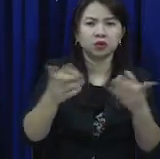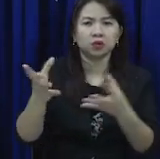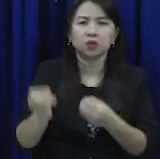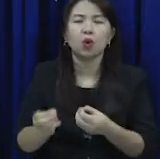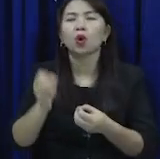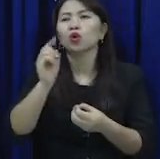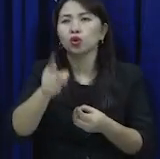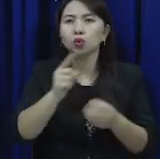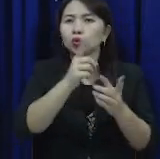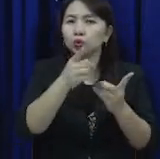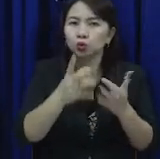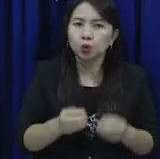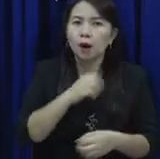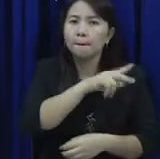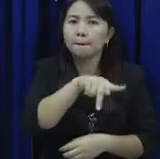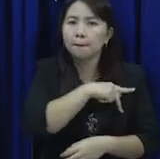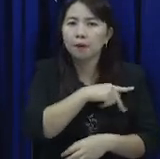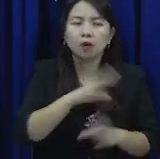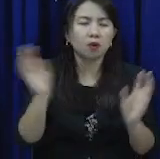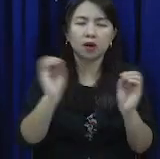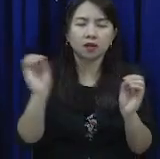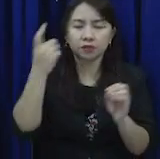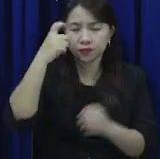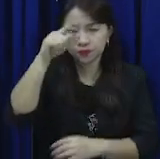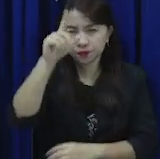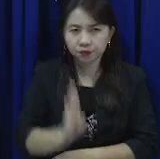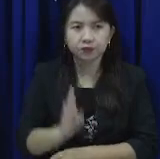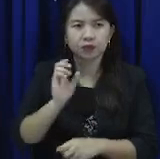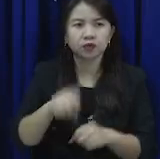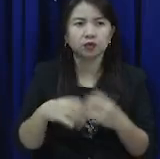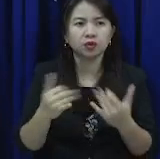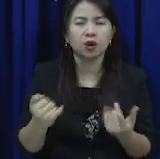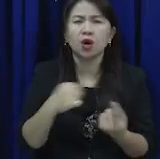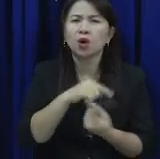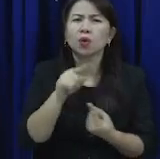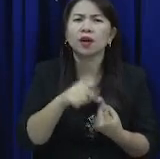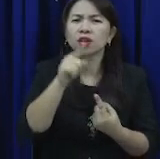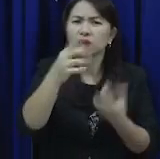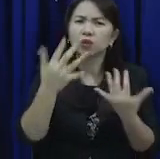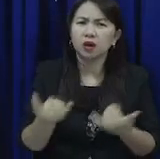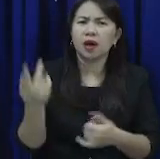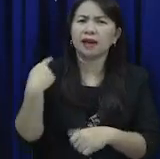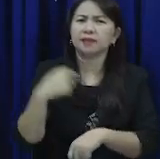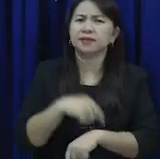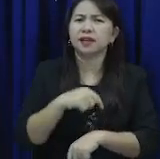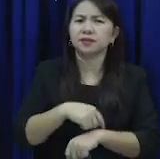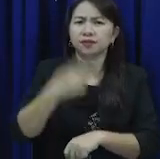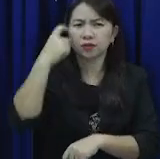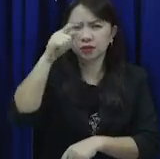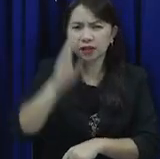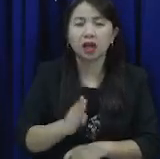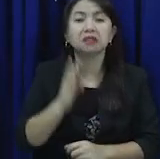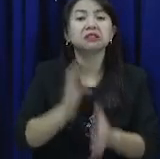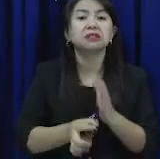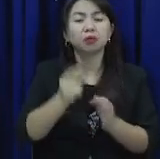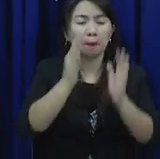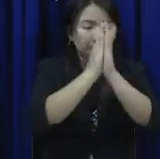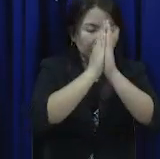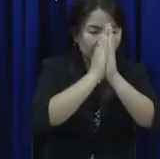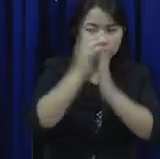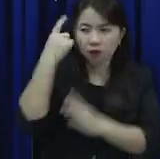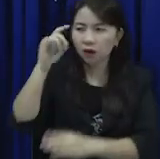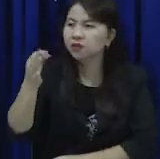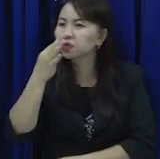personal niyo na wala na sa Diyos tama Kailan ka lang nakakaroon ng oras sa Diyos pag mananalangin ka sa pagkain mo at